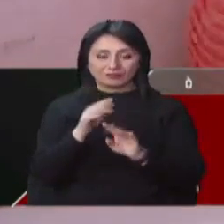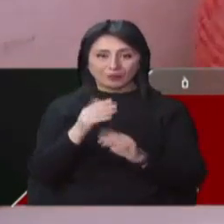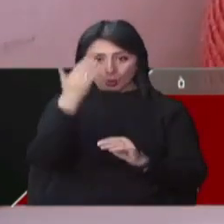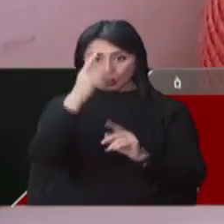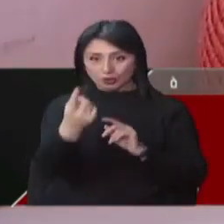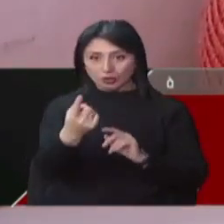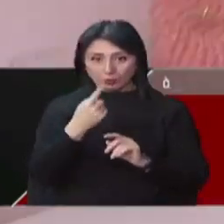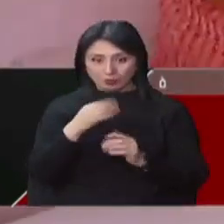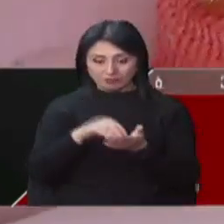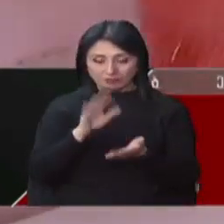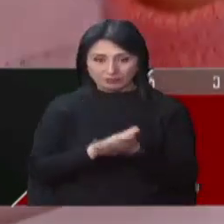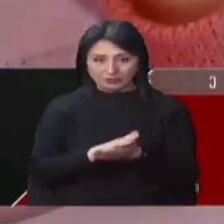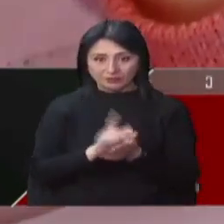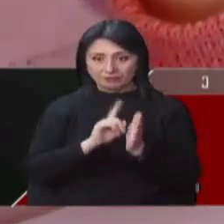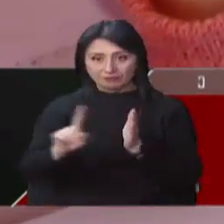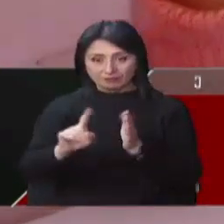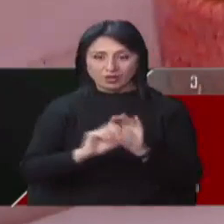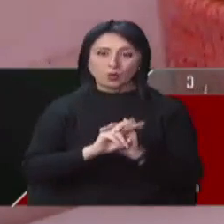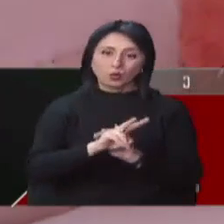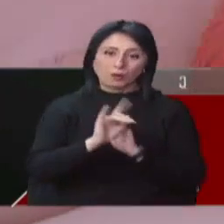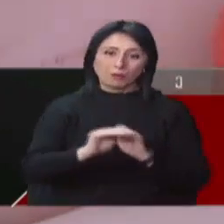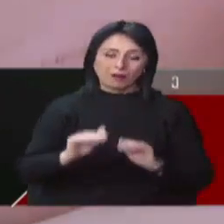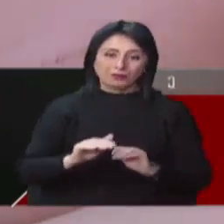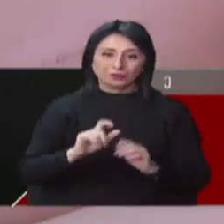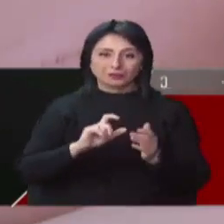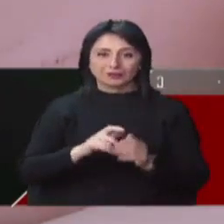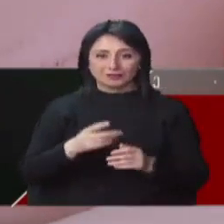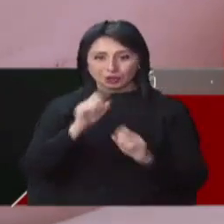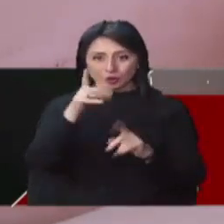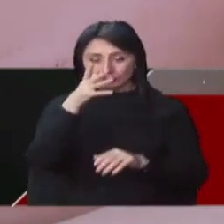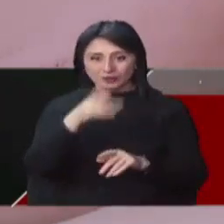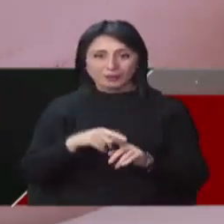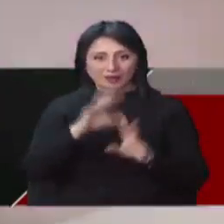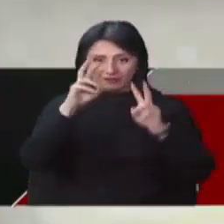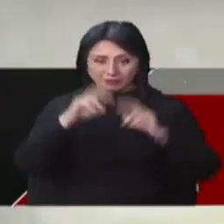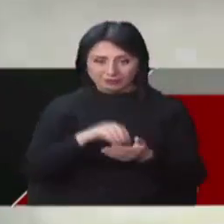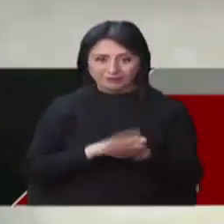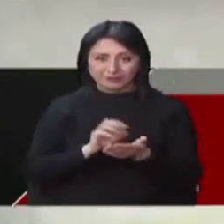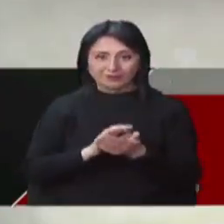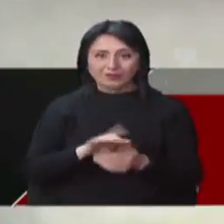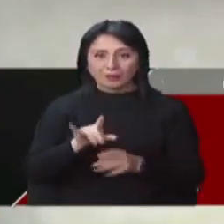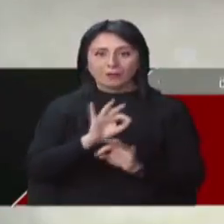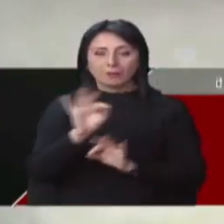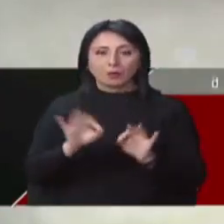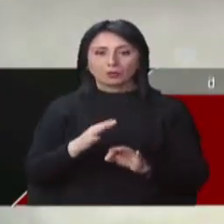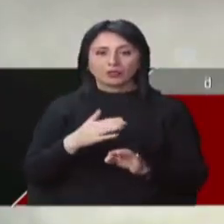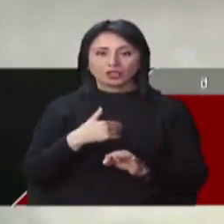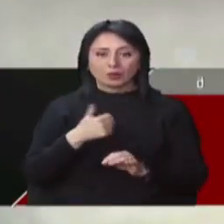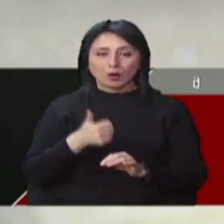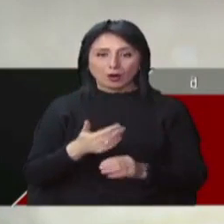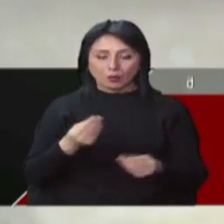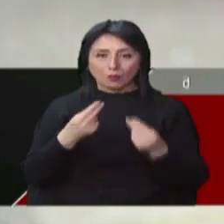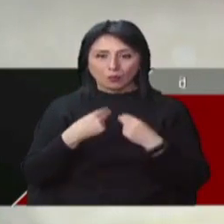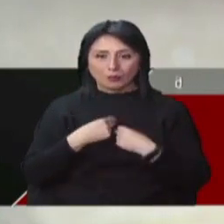თუ შემოვიდა ვიწერ, ან გაიპარონ ბავშვები კარიდან, ვამოწმებ მაგ ყველაფერს. ამ პროექტმა ჩემო კარგო